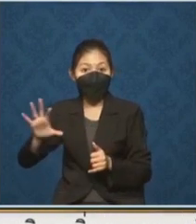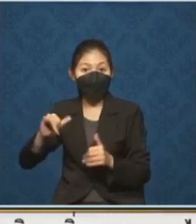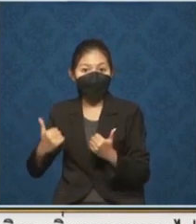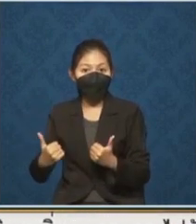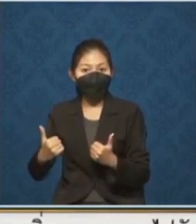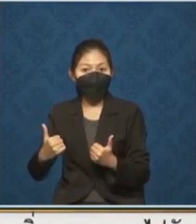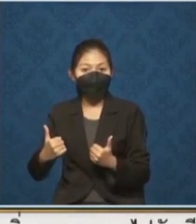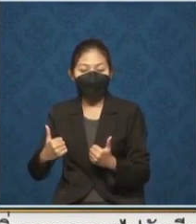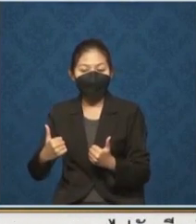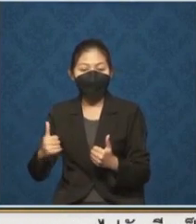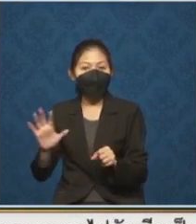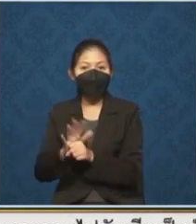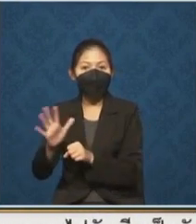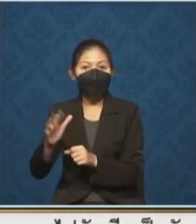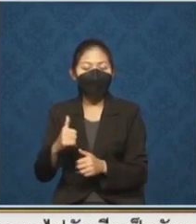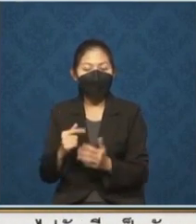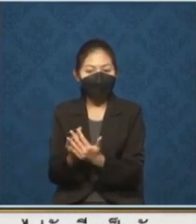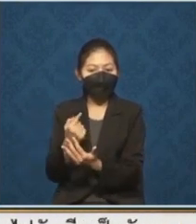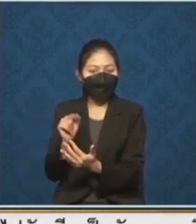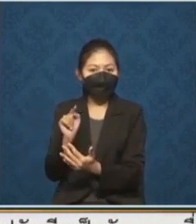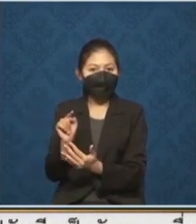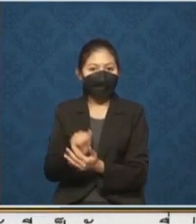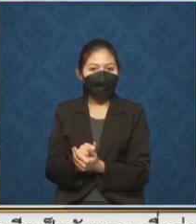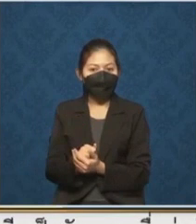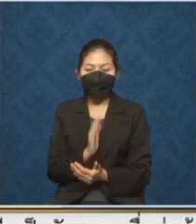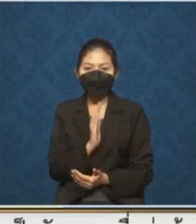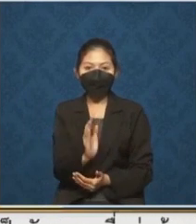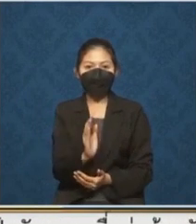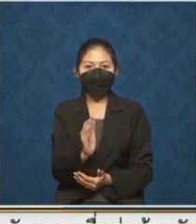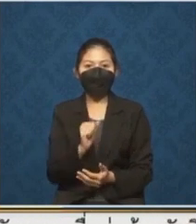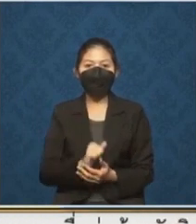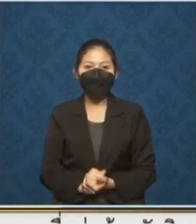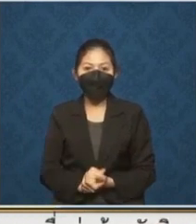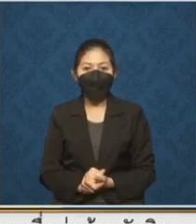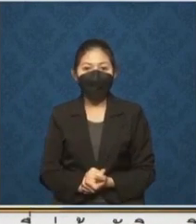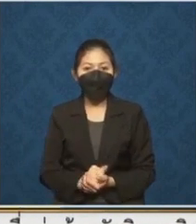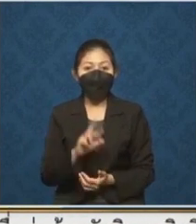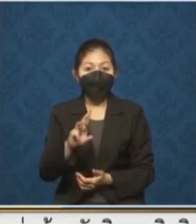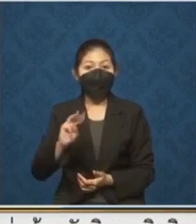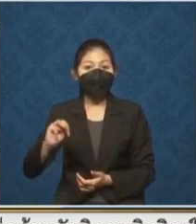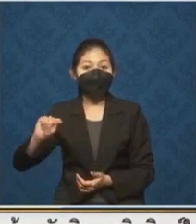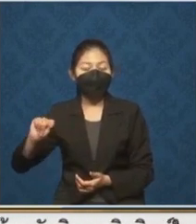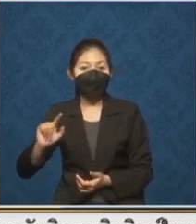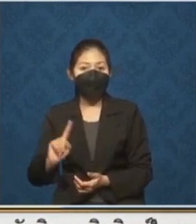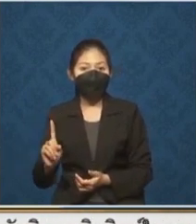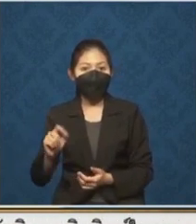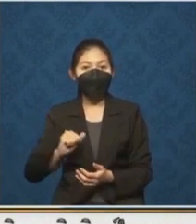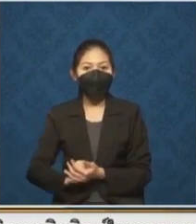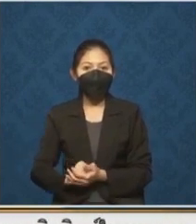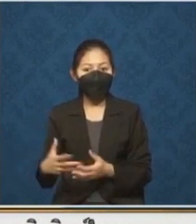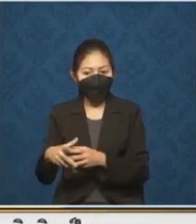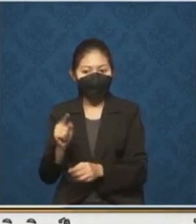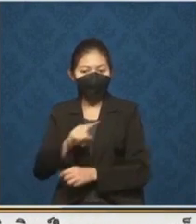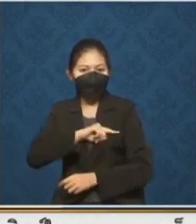บวกหนึ่งเนี่ย จะต้องแดงออกถึงจดนี้ดันั้น คณะร้จีกจะมีสิ่งที่ควรทำ